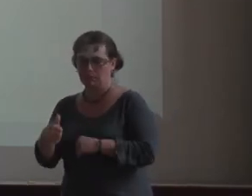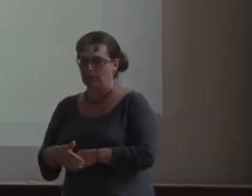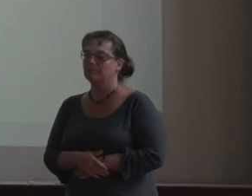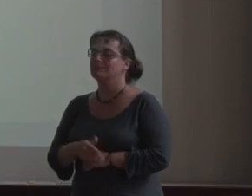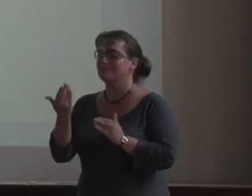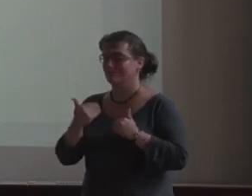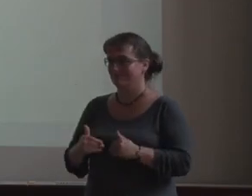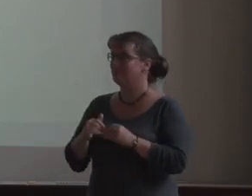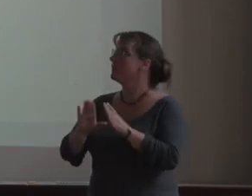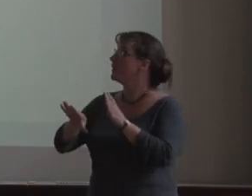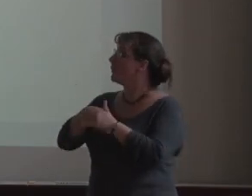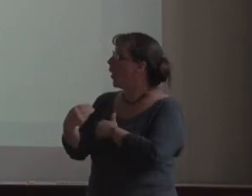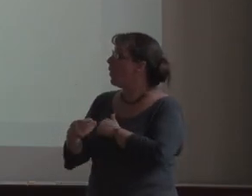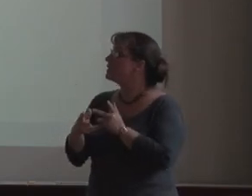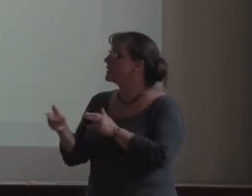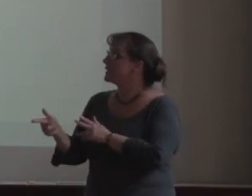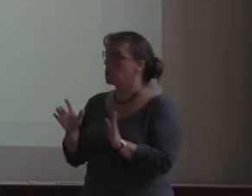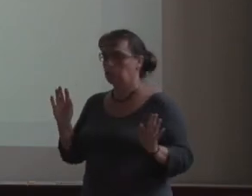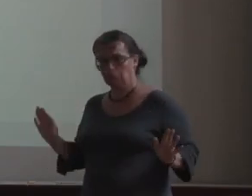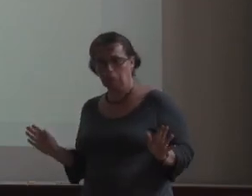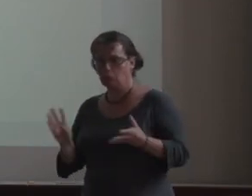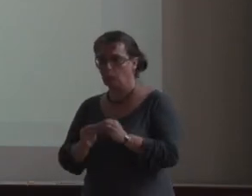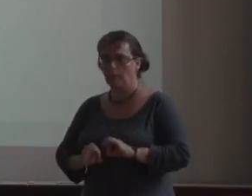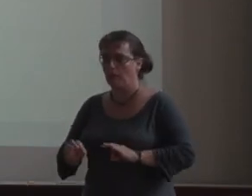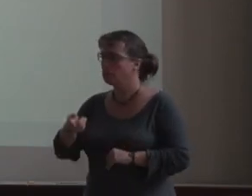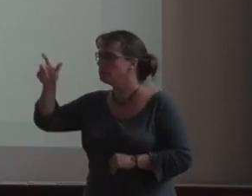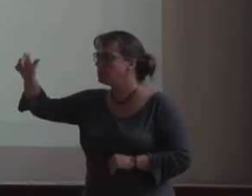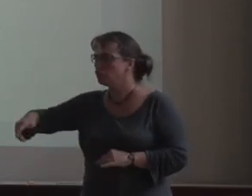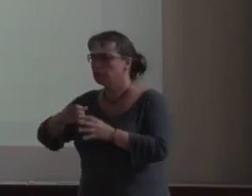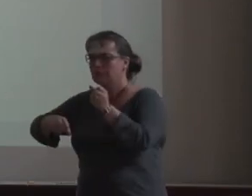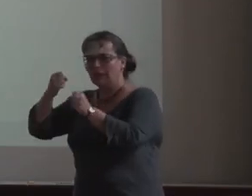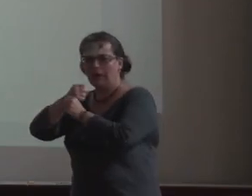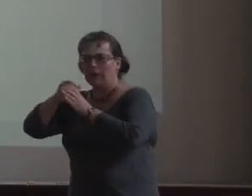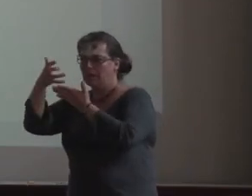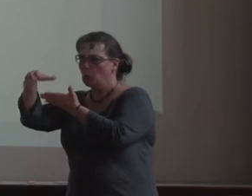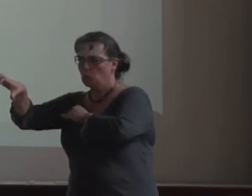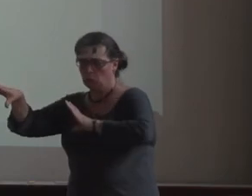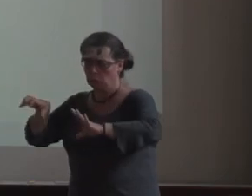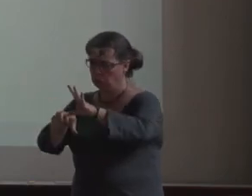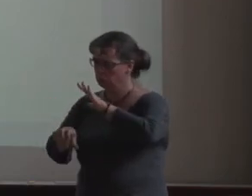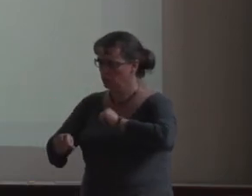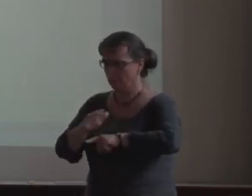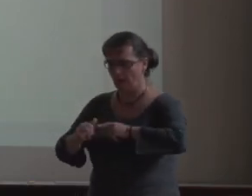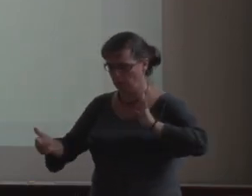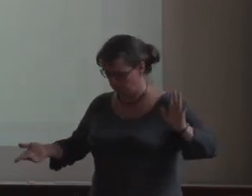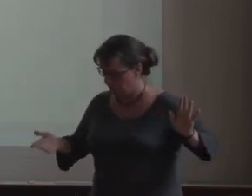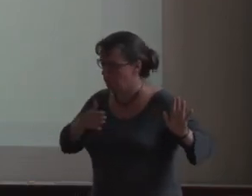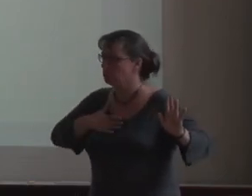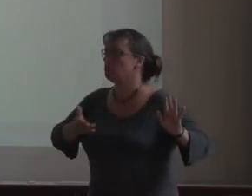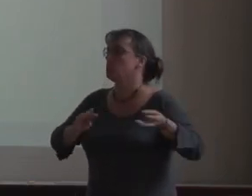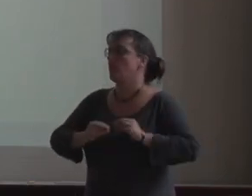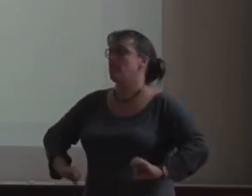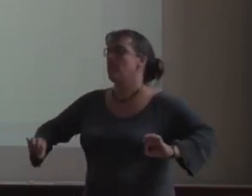série, pas de problème aussi. Il y a quelqu'un qui a fait un module pisserial Async.io. Donc, ça passe relativement tout